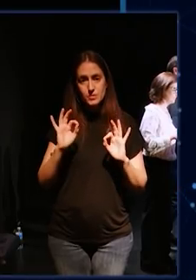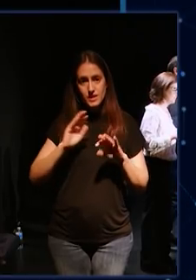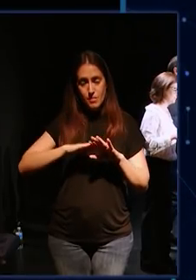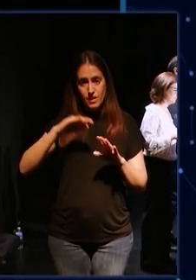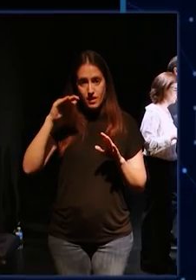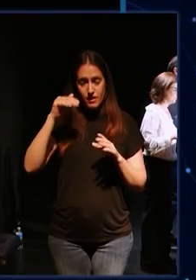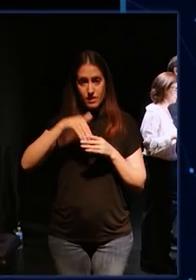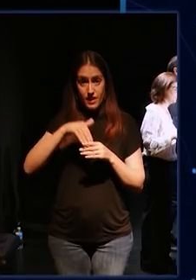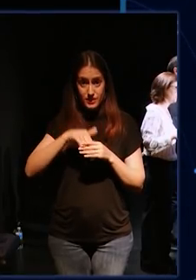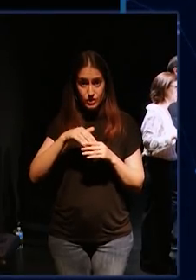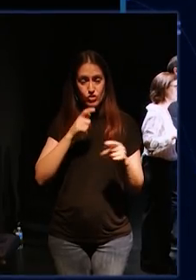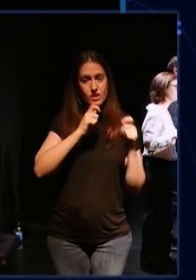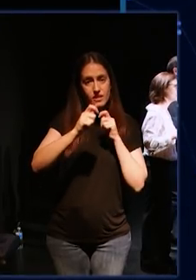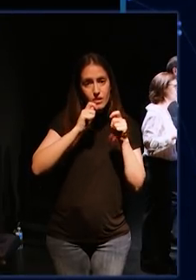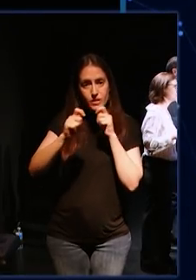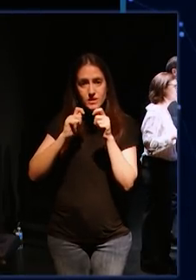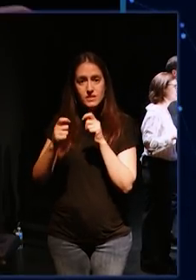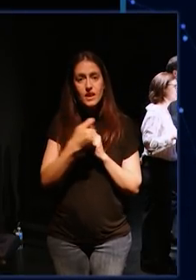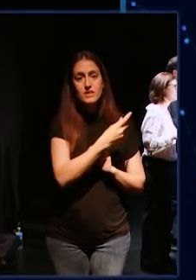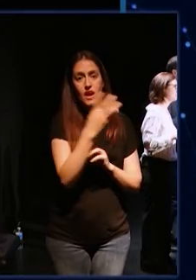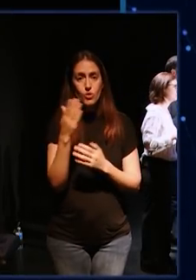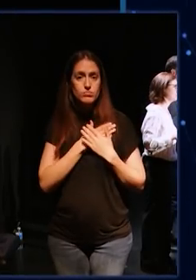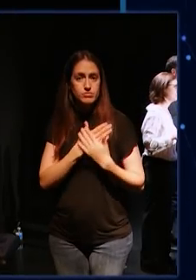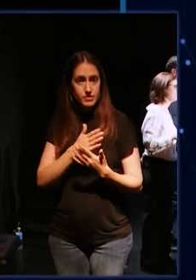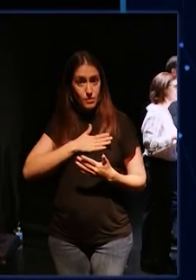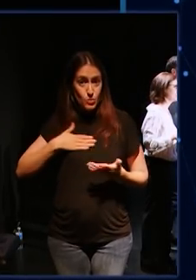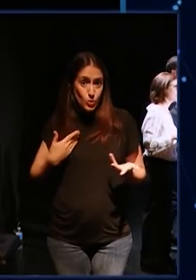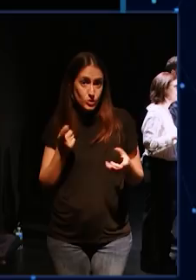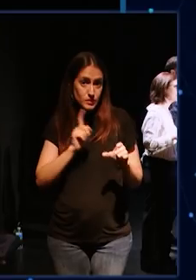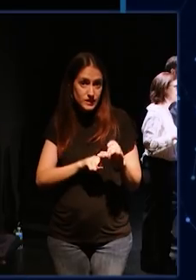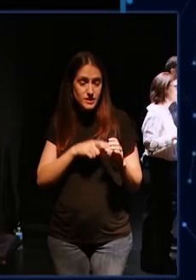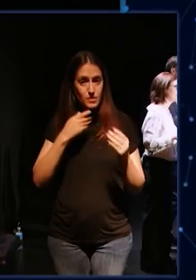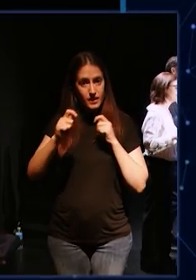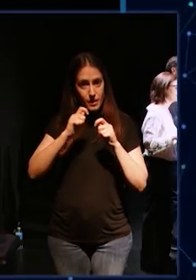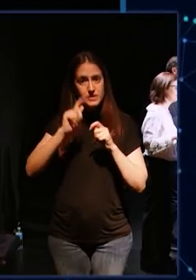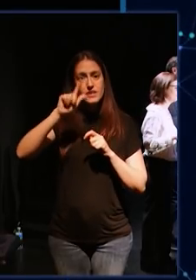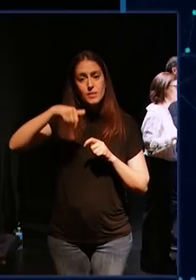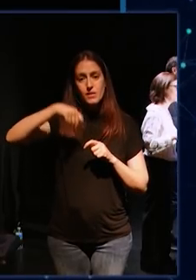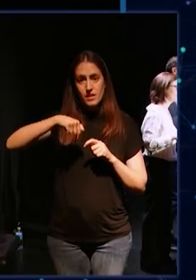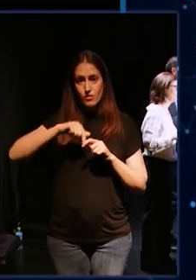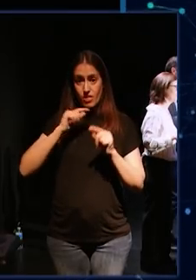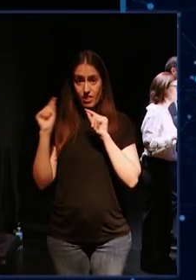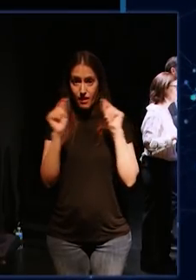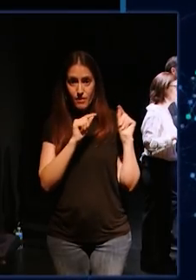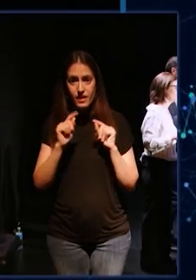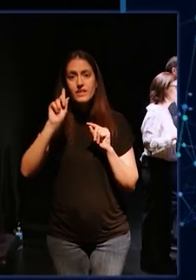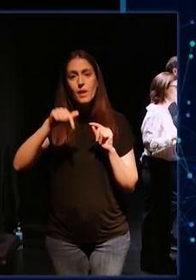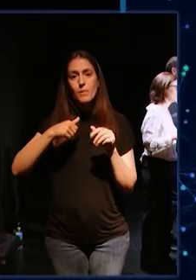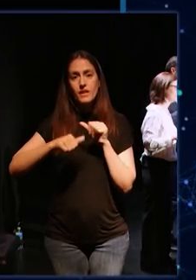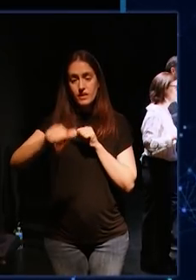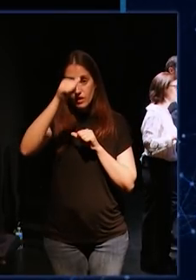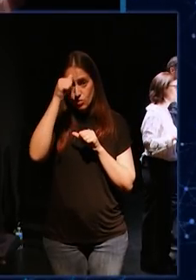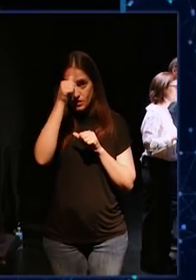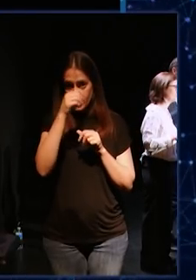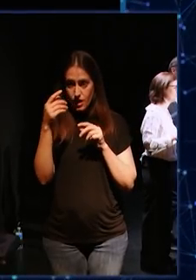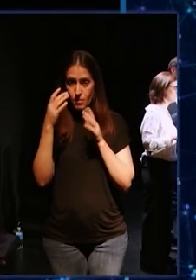que hem pogut fer als candidats que així ho han volgut, també doncs, aquest debat i posteriorment doncs, també el programa especial que farem aquest diumenge. Res